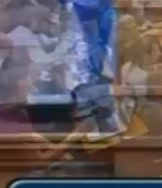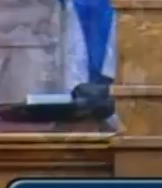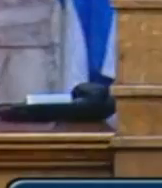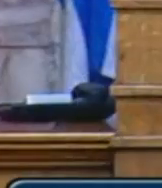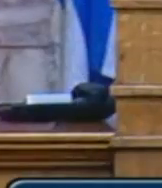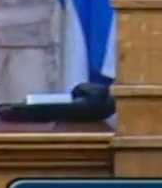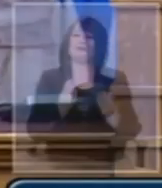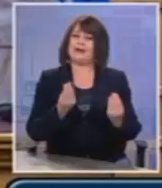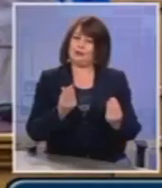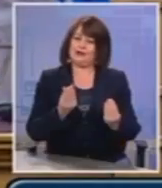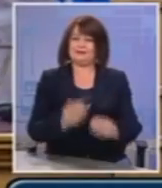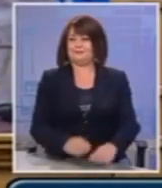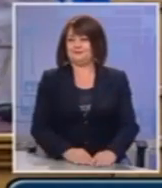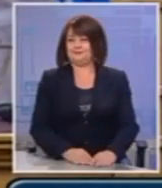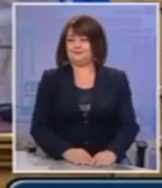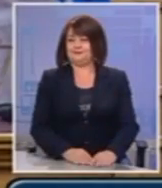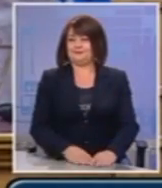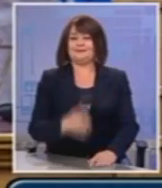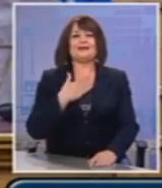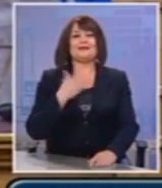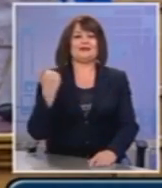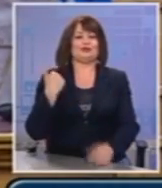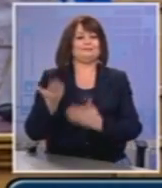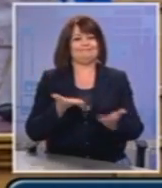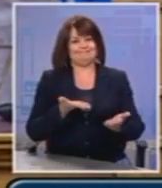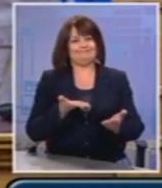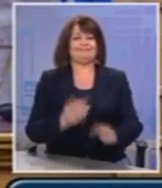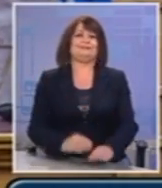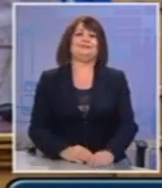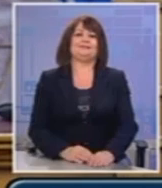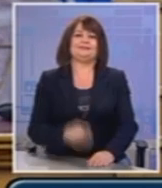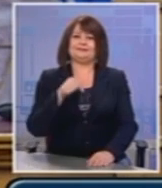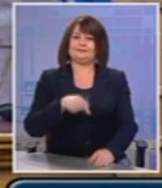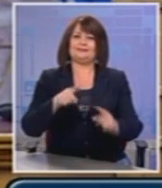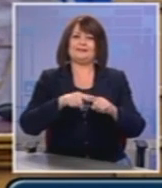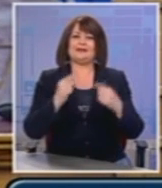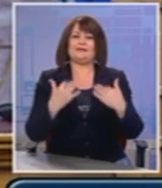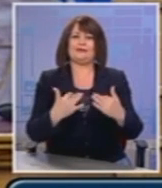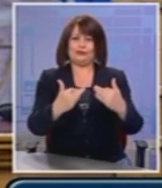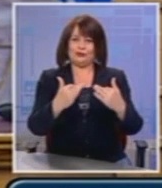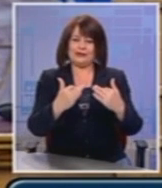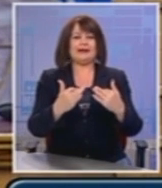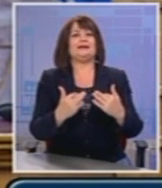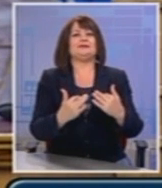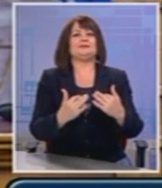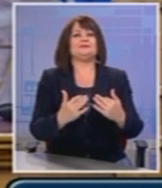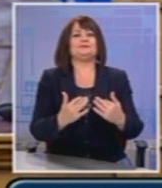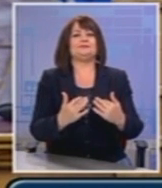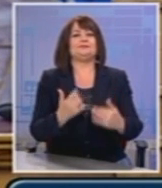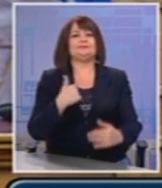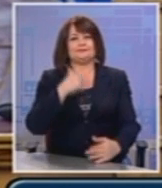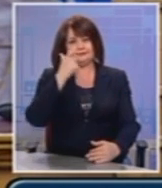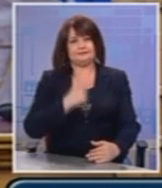σας ευχαριστώ πολύ ευχαριστώ πάρα πολύ για την πρόσκληση εδώ στο ελληνικό κοινοβούλιο γομα